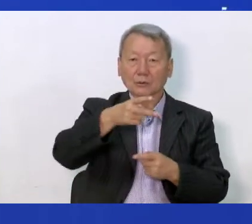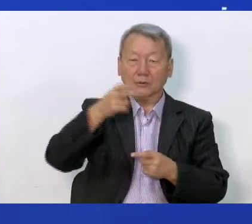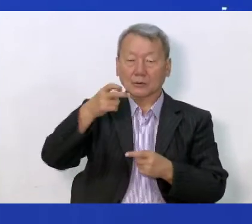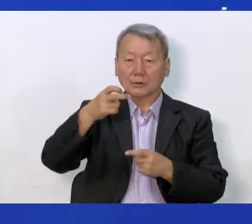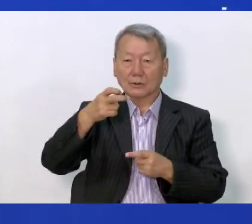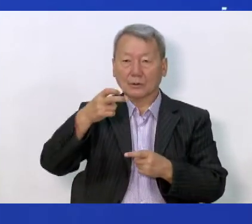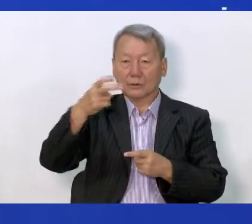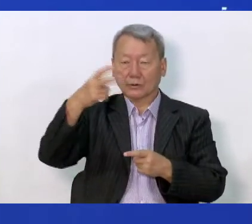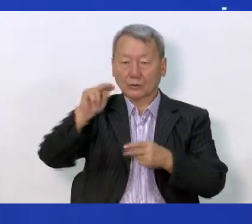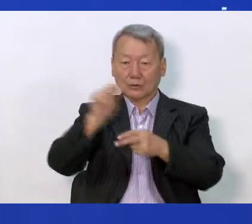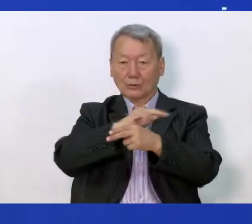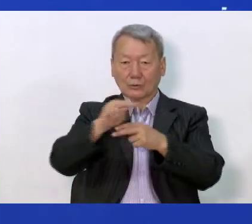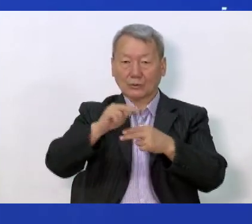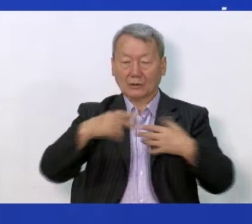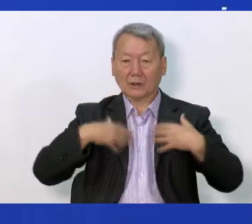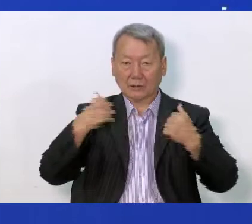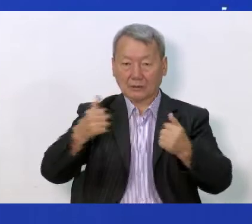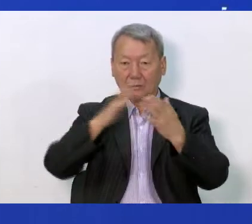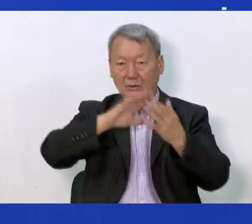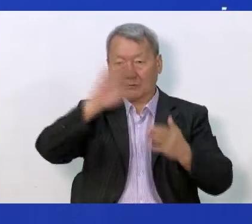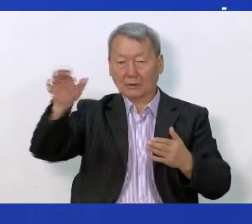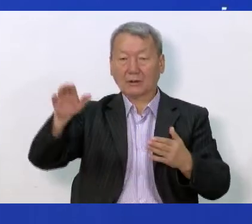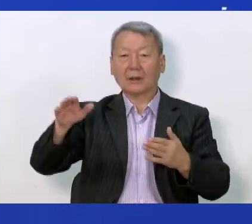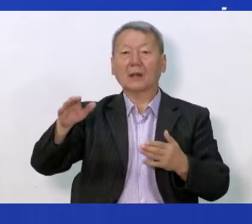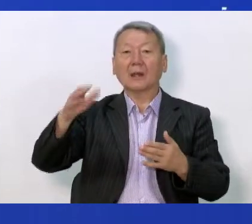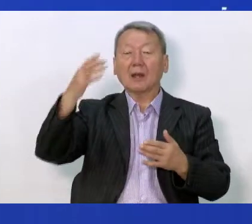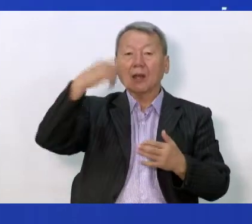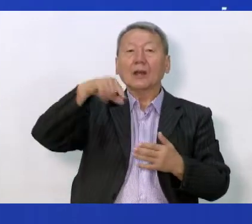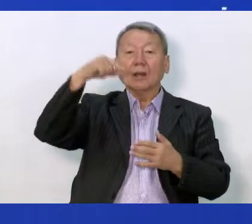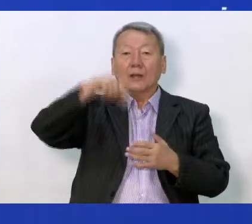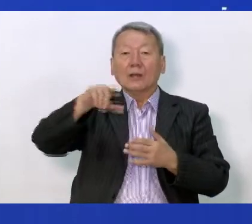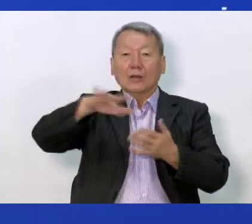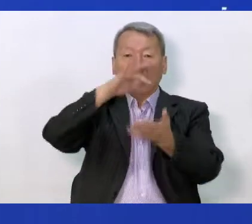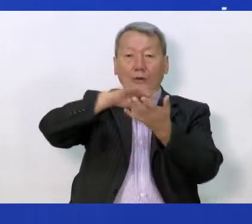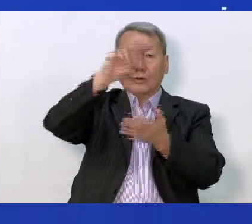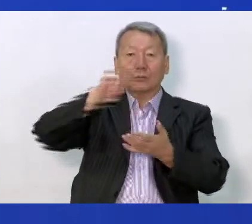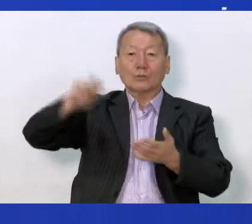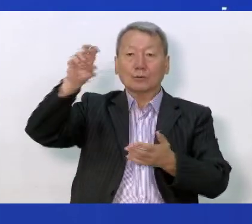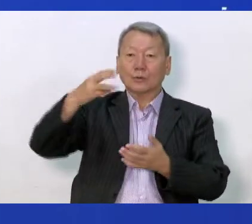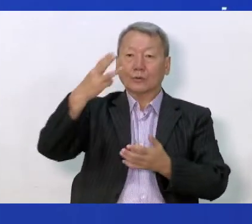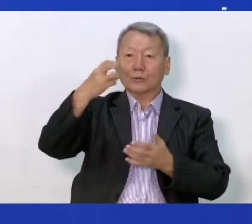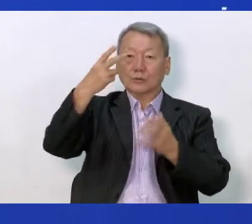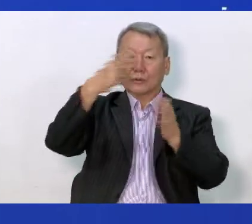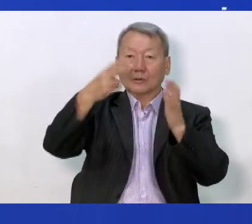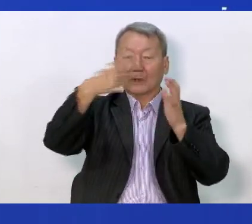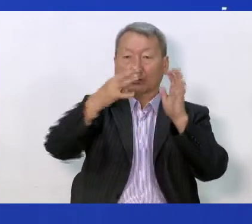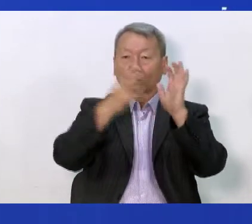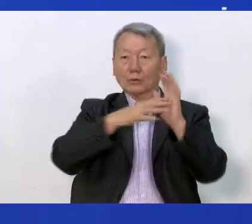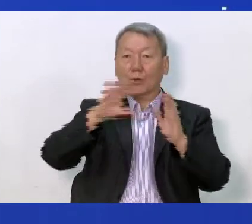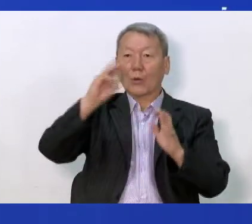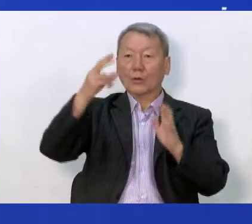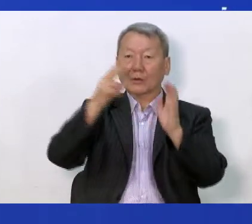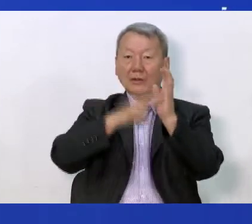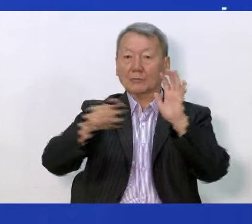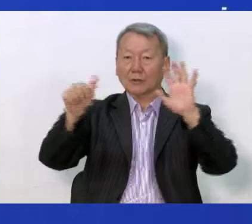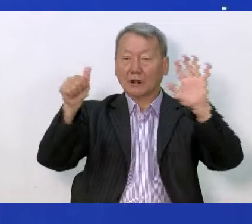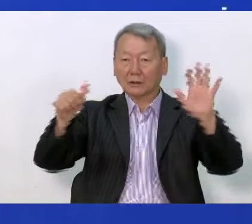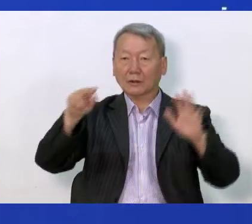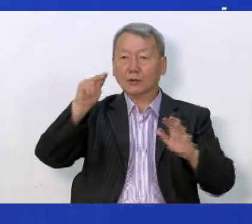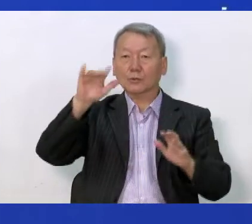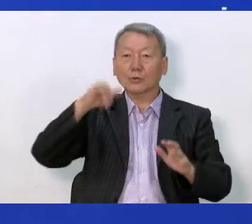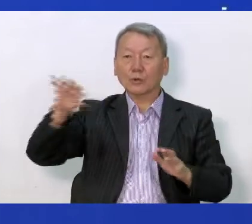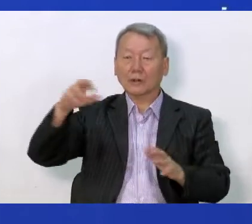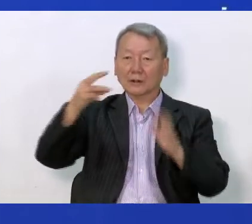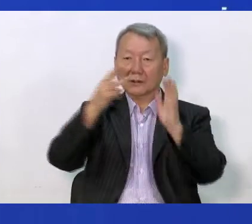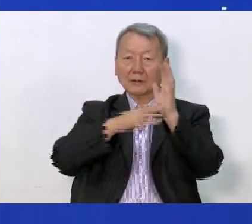бейтап дарыланып ооруканалардан чыгарылган. Алардын ичинен Бишкек шаарында 329, Ошто 76, Чүй